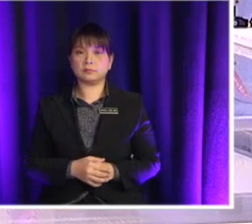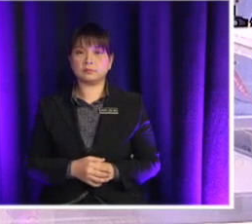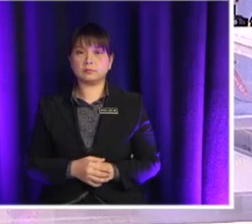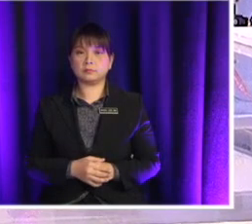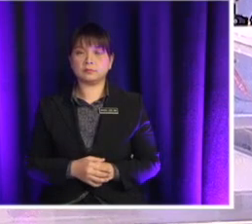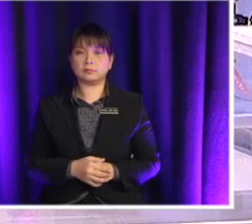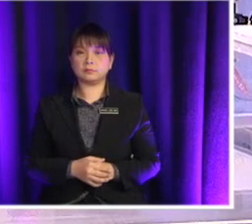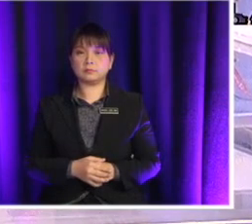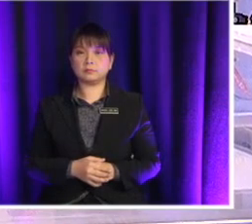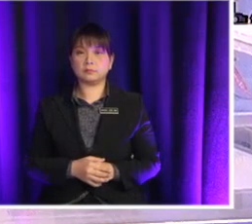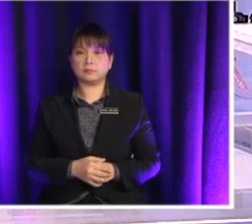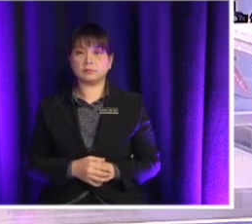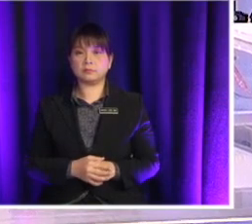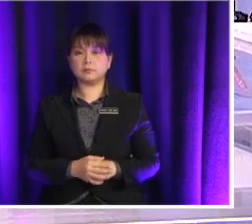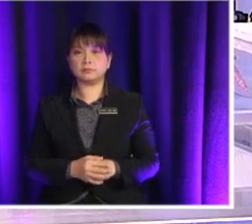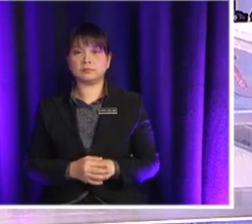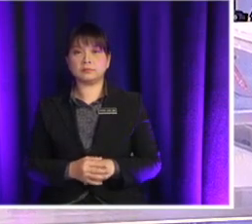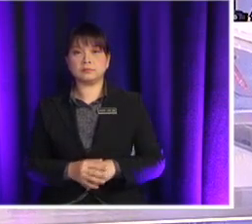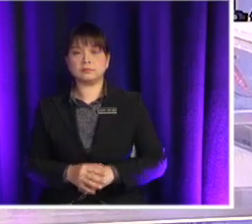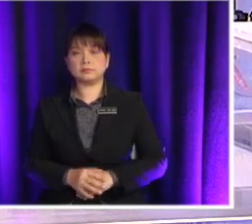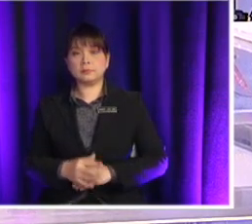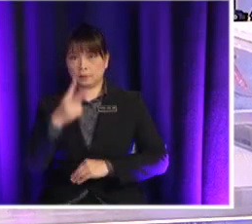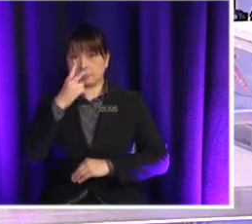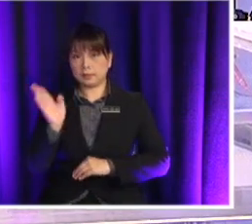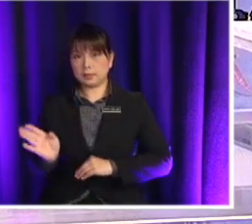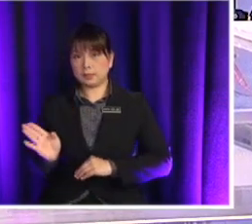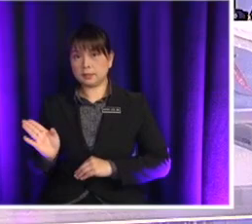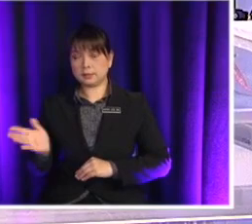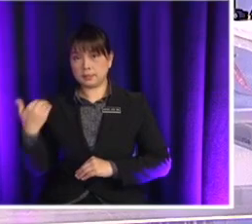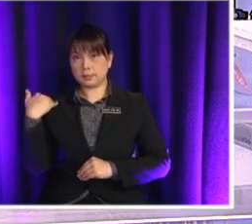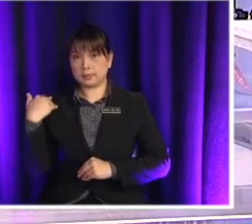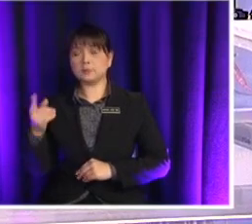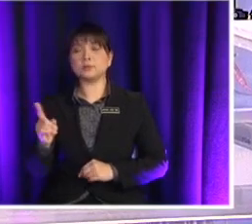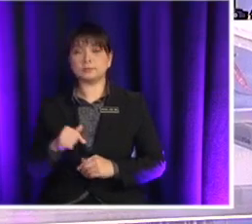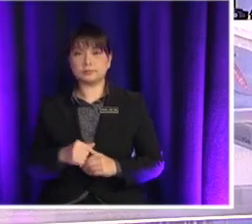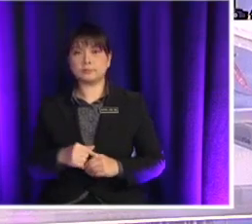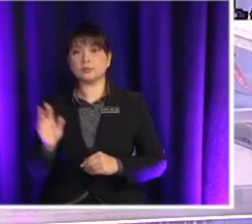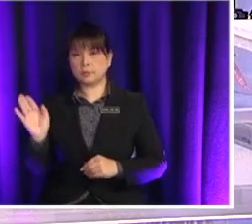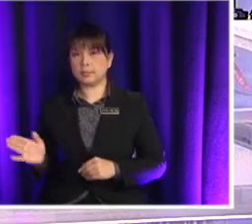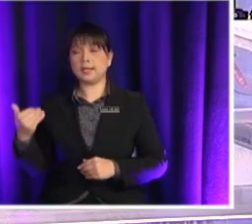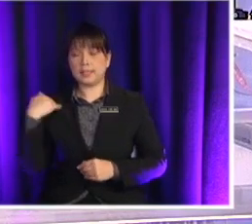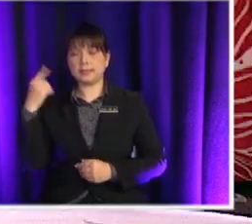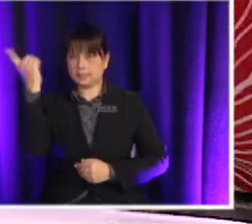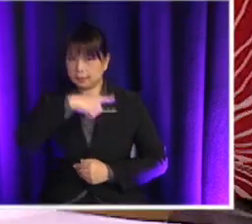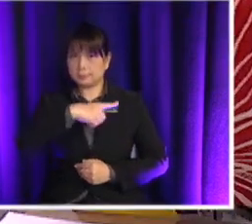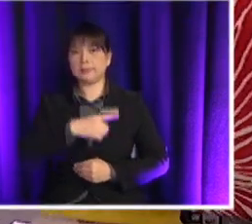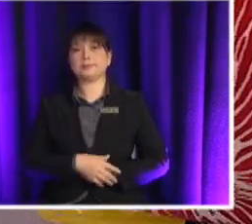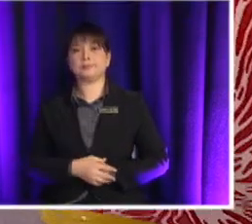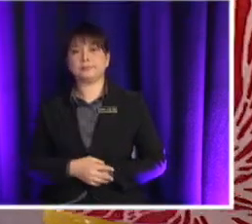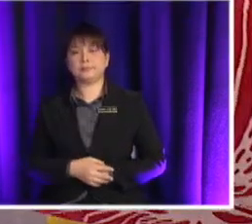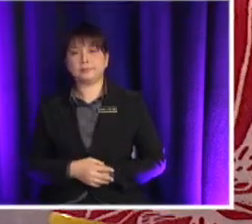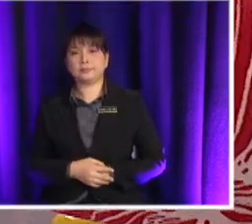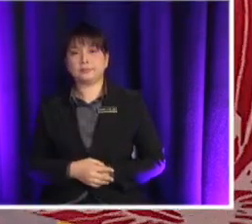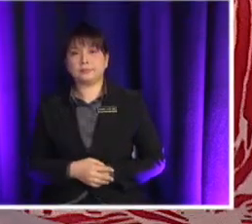sini adalah ini menyala kan, Aiman kan? Menyala, cikgu? Okey, menyala ni ini adalah pincang hadapan. Okey, dia tak boleh